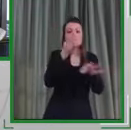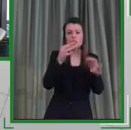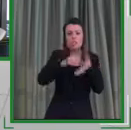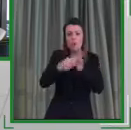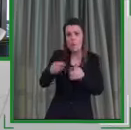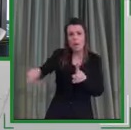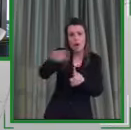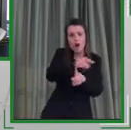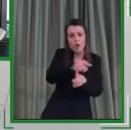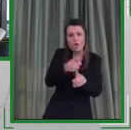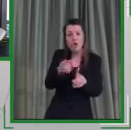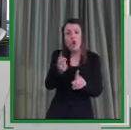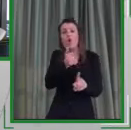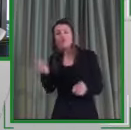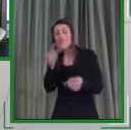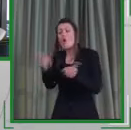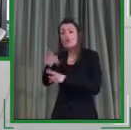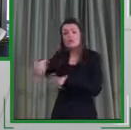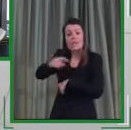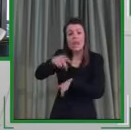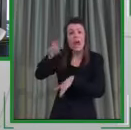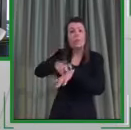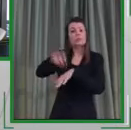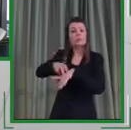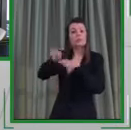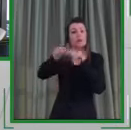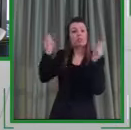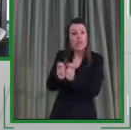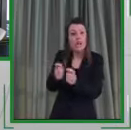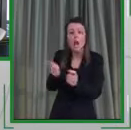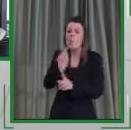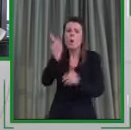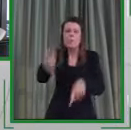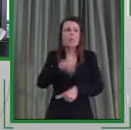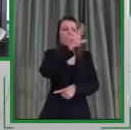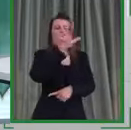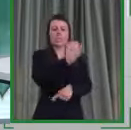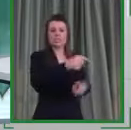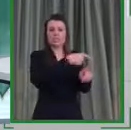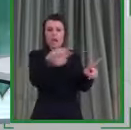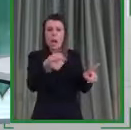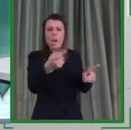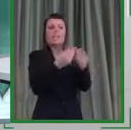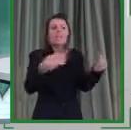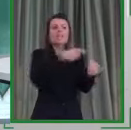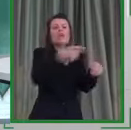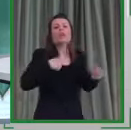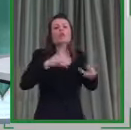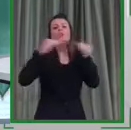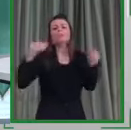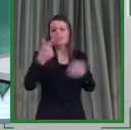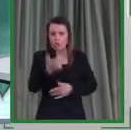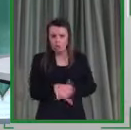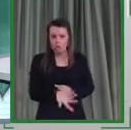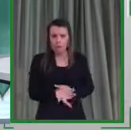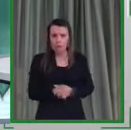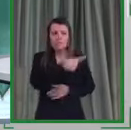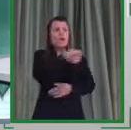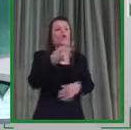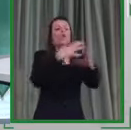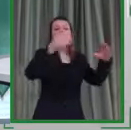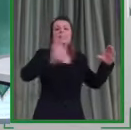ma evidentemente anche le rsa che si sono trovate molte volte senza quei presidi erano enti autonomi dovevano